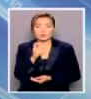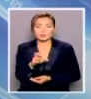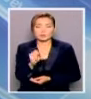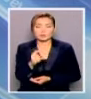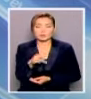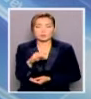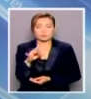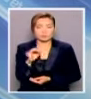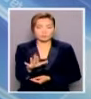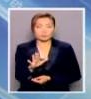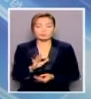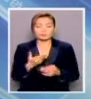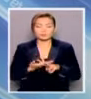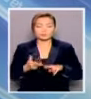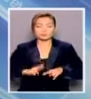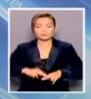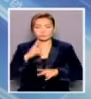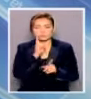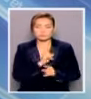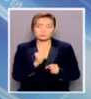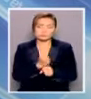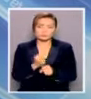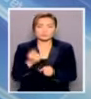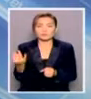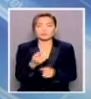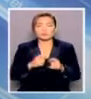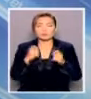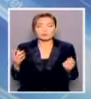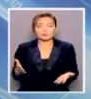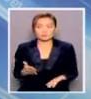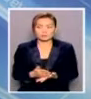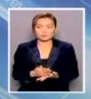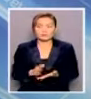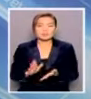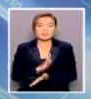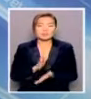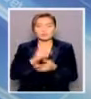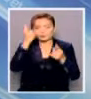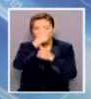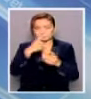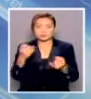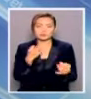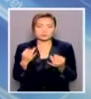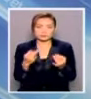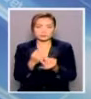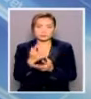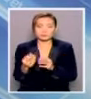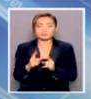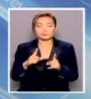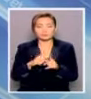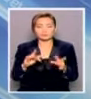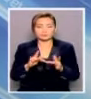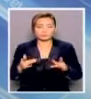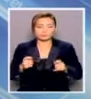Бақытбек Қадыр баспа бетіндегі жазбаның өтімді етудің оңтайлы жүйесін тапты. Ол газетке жарияланған сұхбатты YouTube